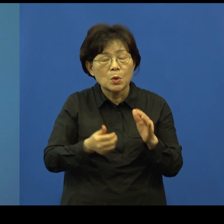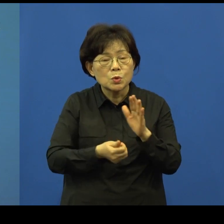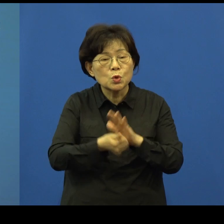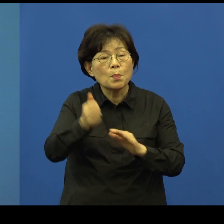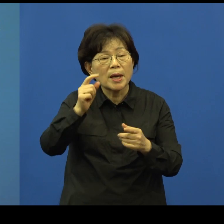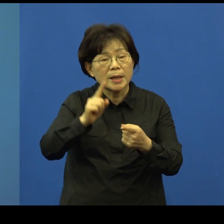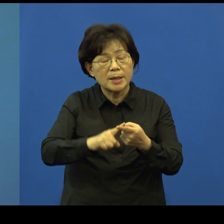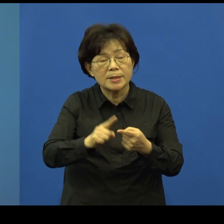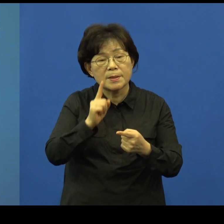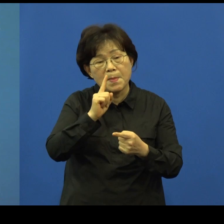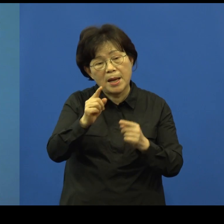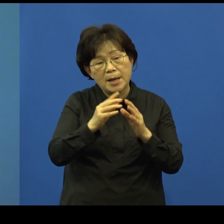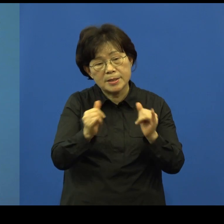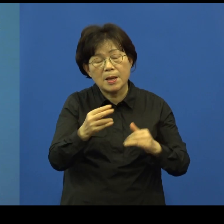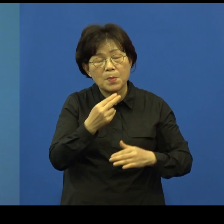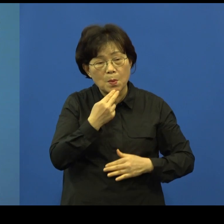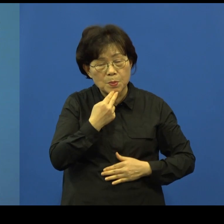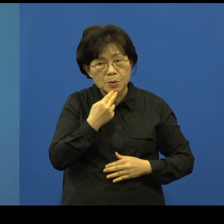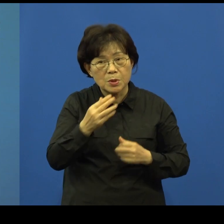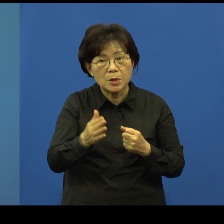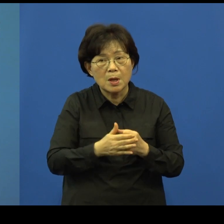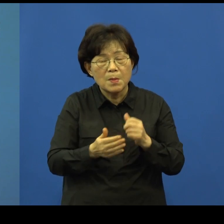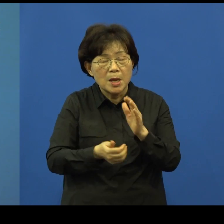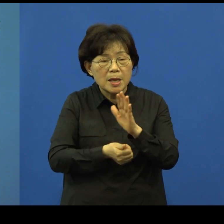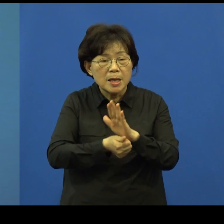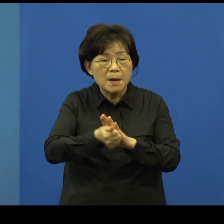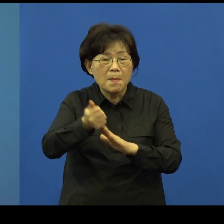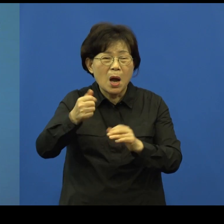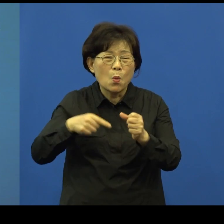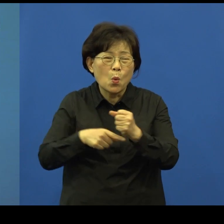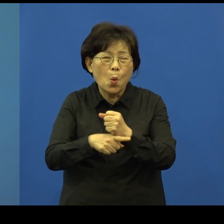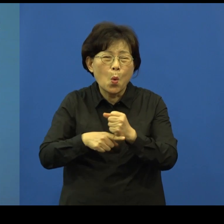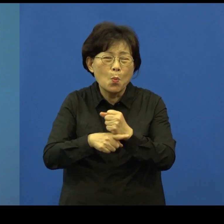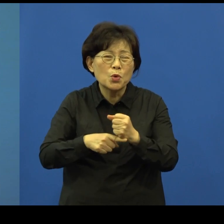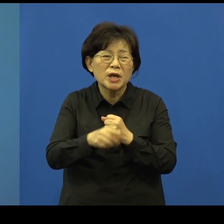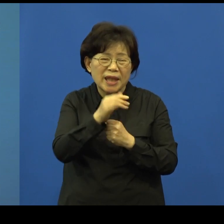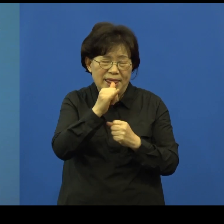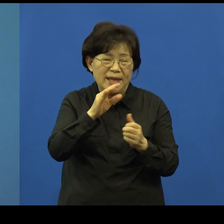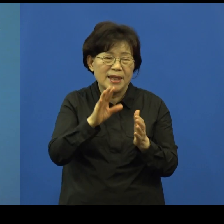없어요. 그러니까 희망 고문을 당하는 시대.